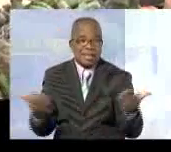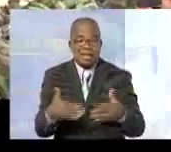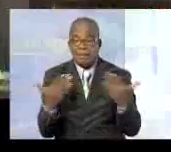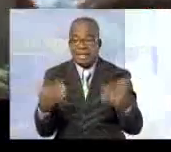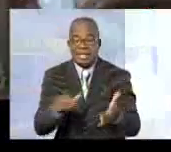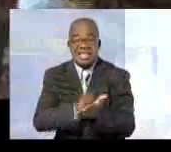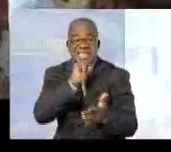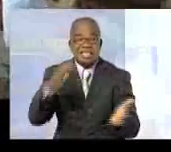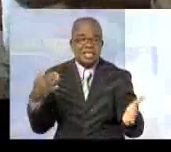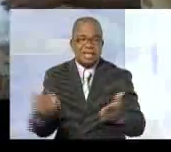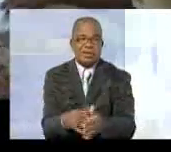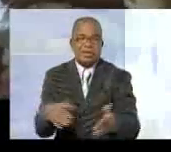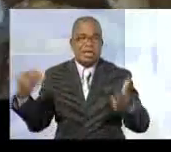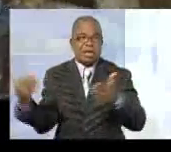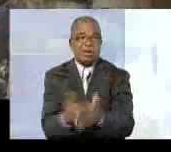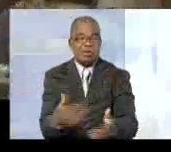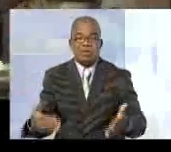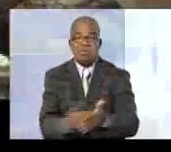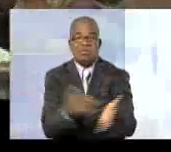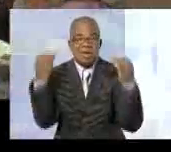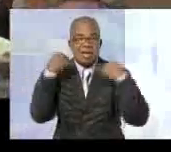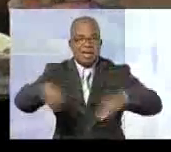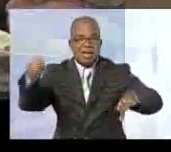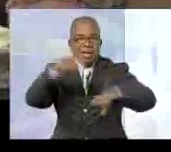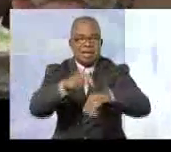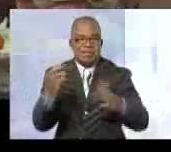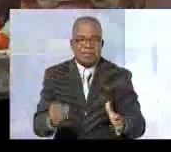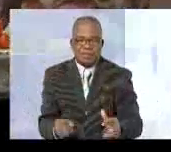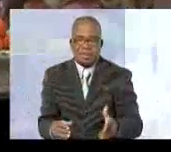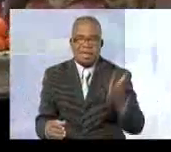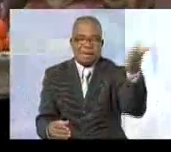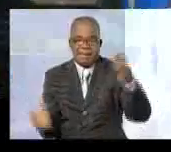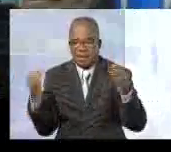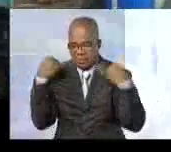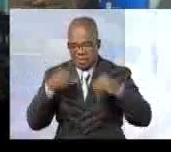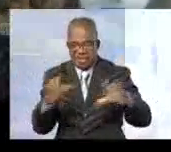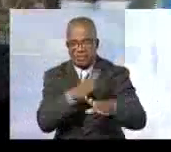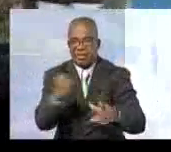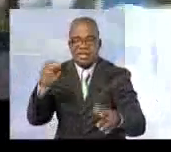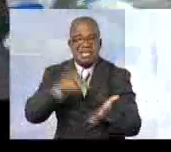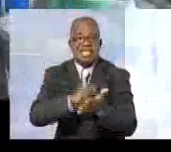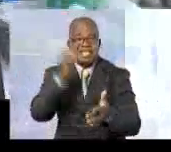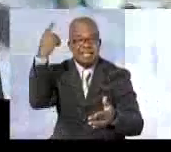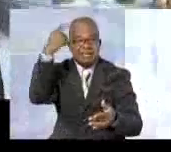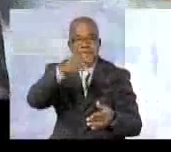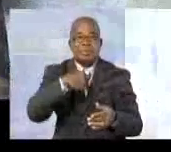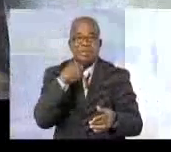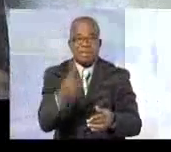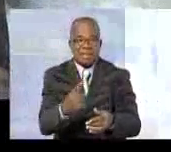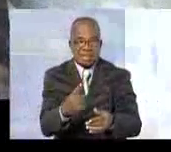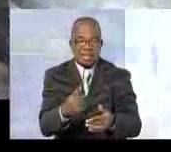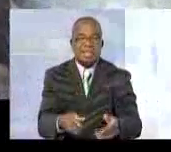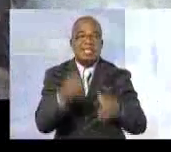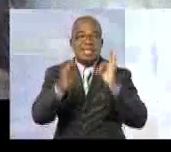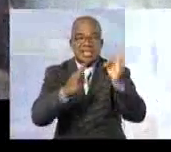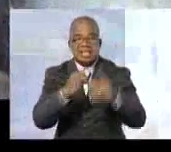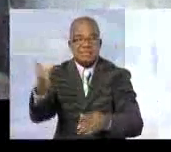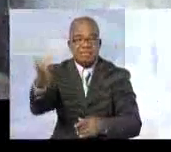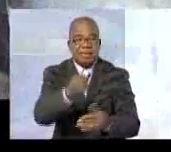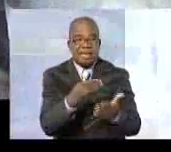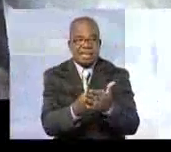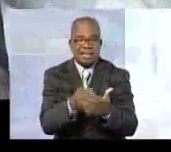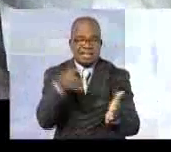Il va leur permettre d'accéder à des ressources financières à coût réduit, soit un taux d'intérêt de 1%. Le montant disponible pour